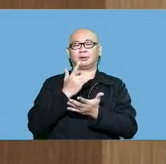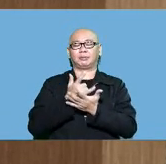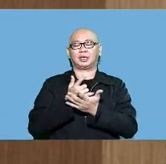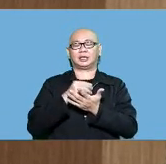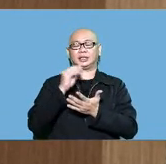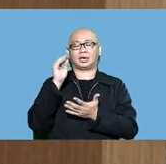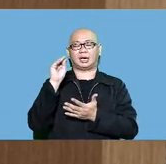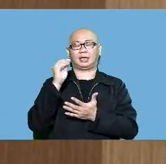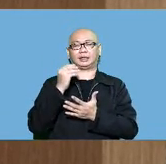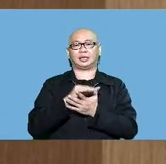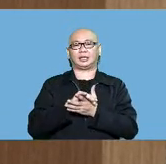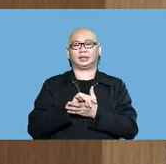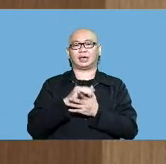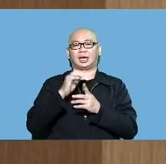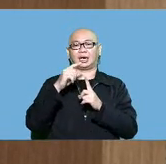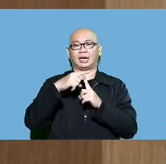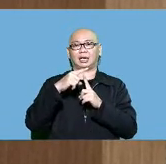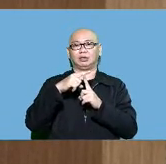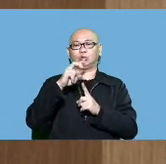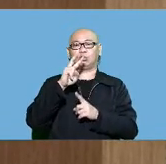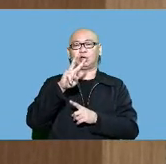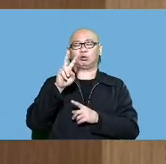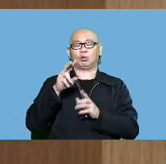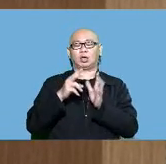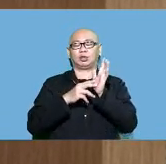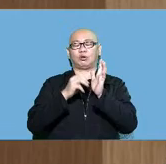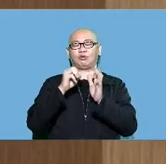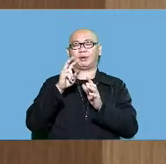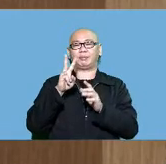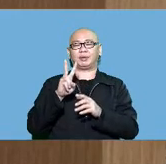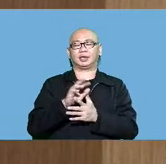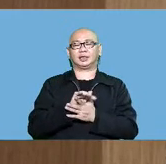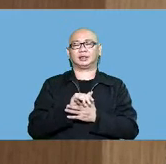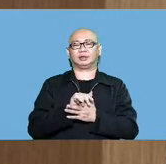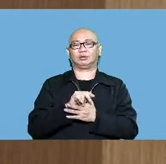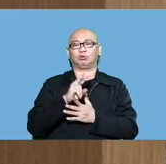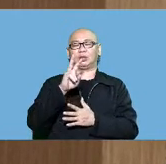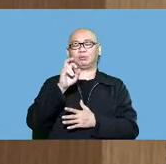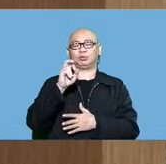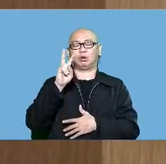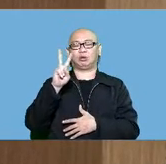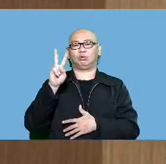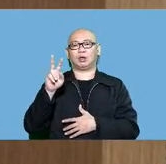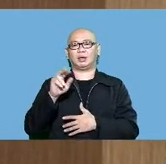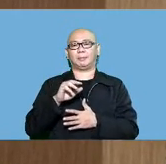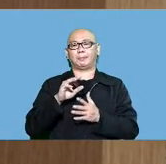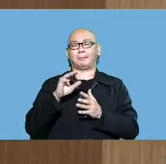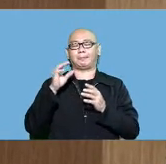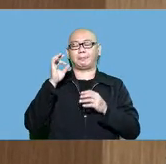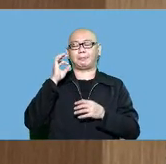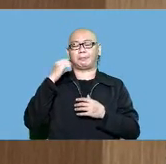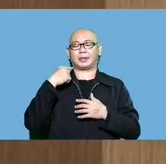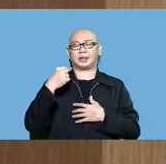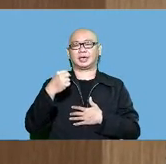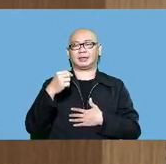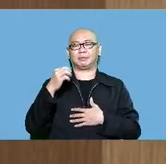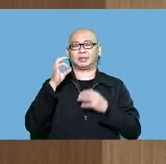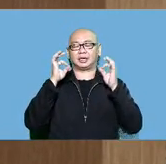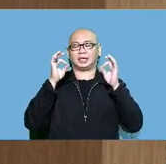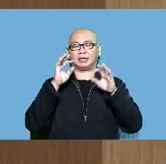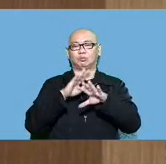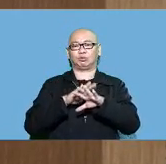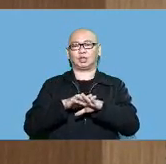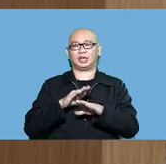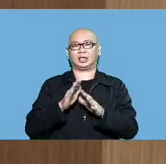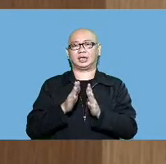Jakarta pada tanggal 22 November 2022 Menteri Pendidikan,